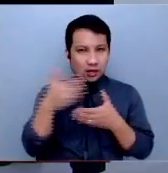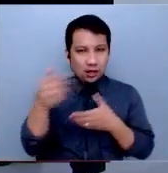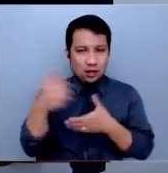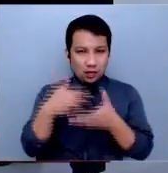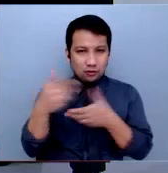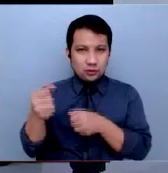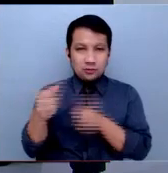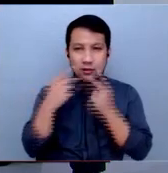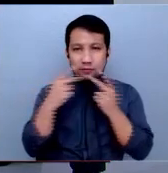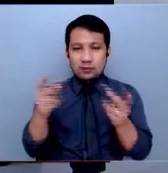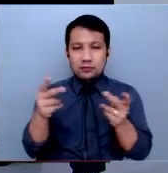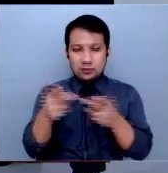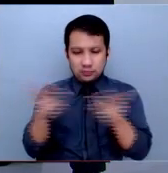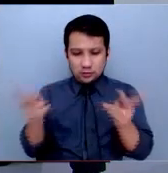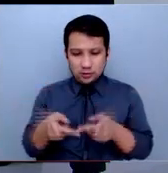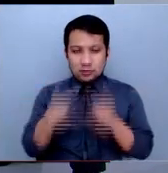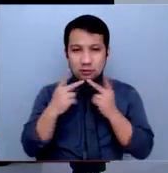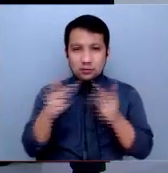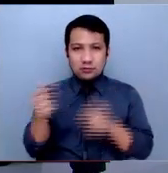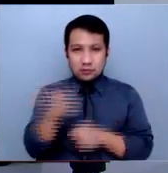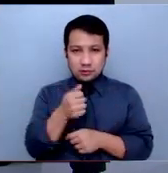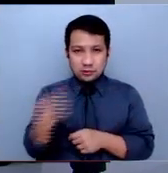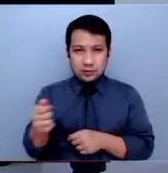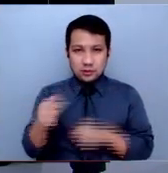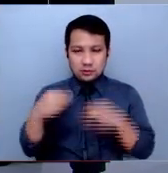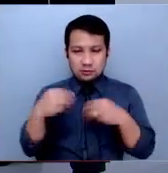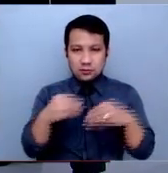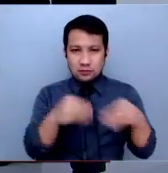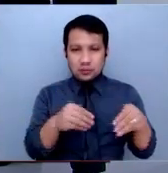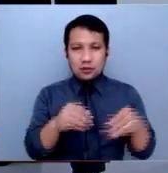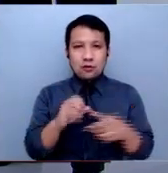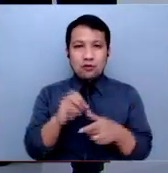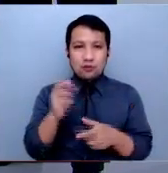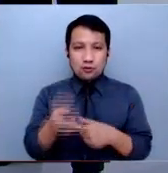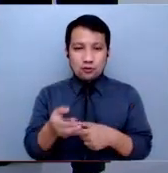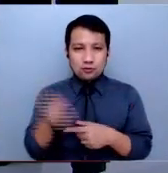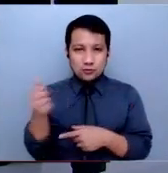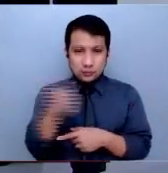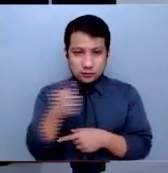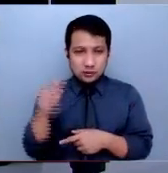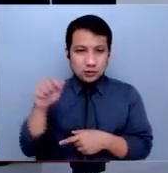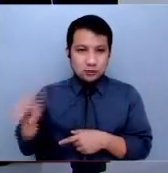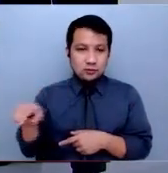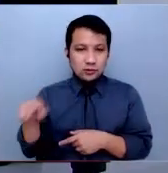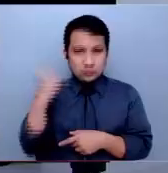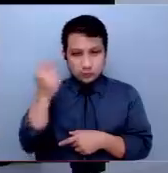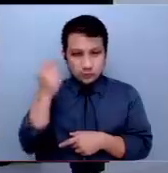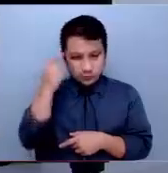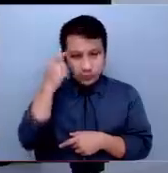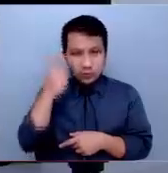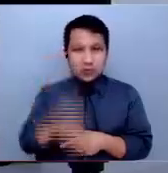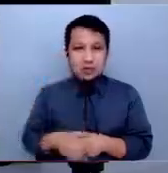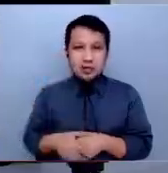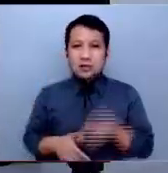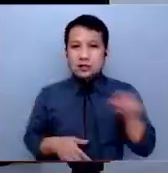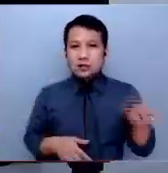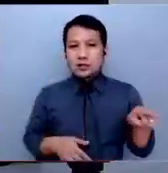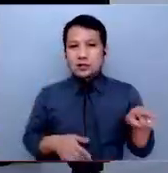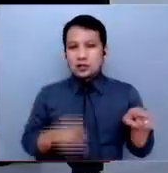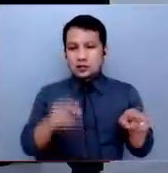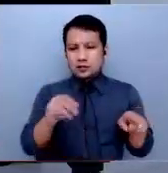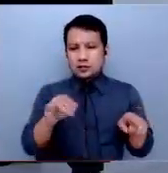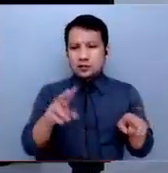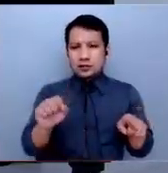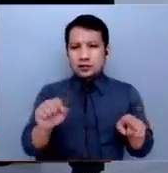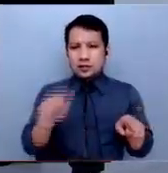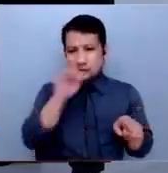public places kagaya ng public transport, mga palengke o yung mga may transaksyon sa gobyerno. Doon naman sa Narbacan, Ilocos Sur,